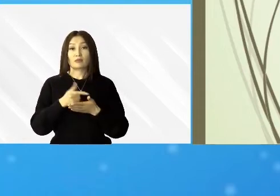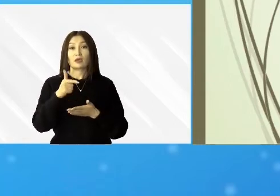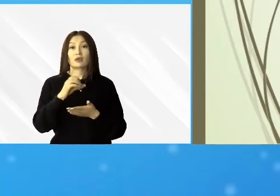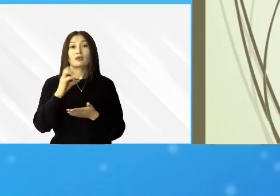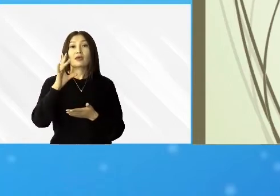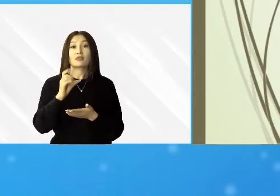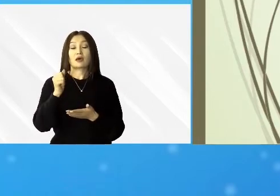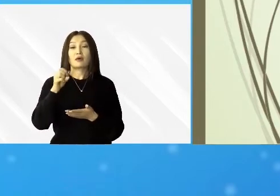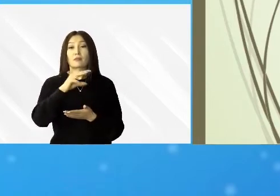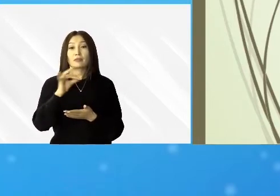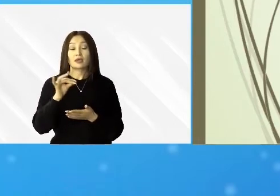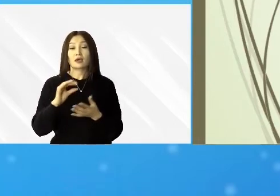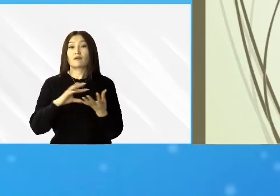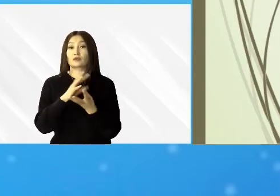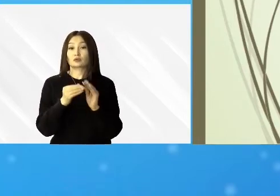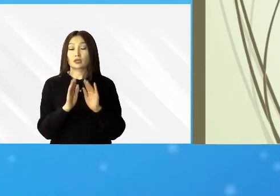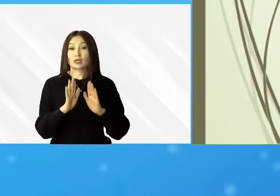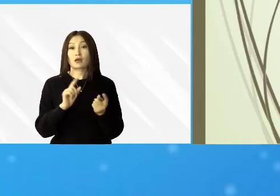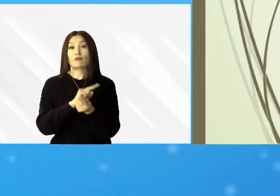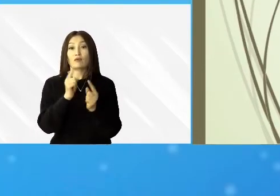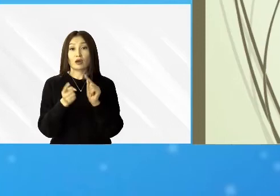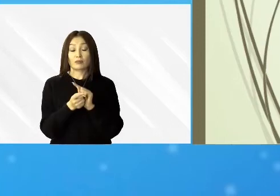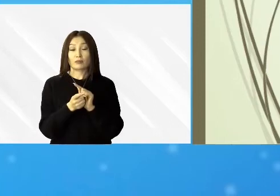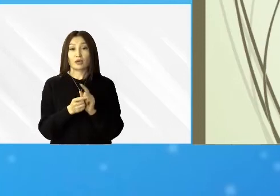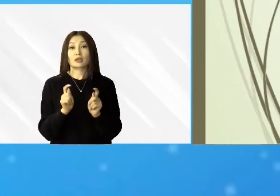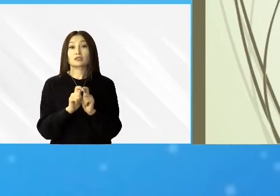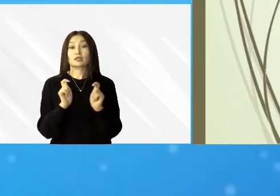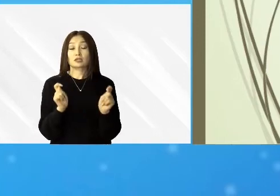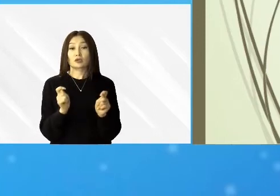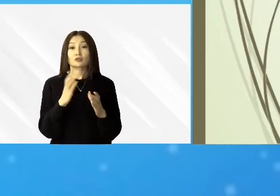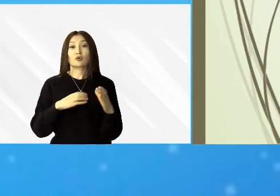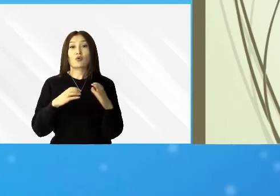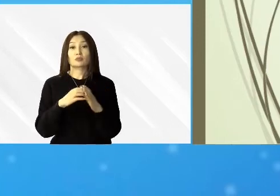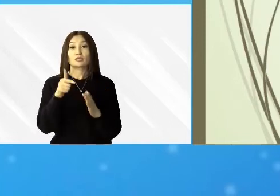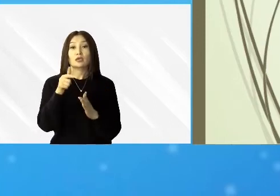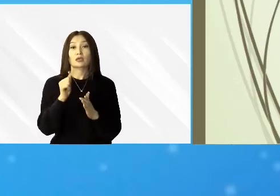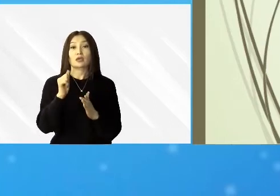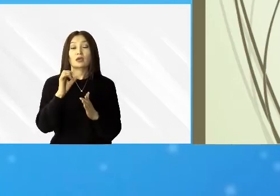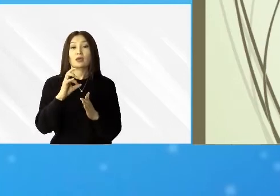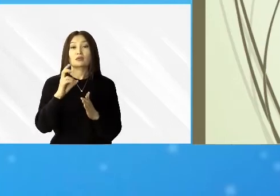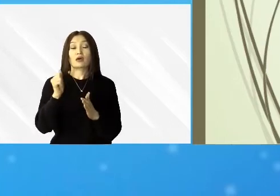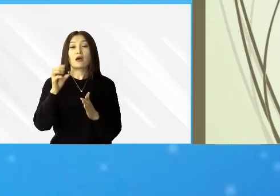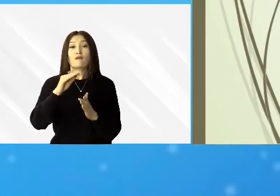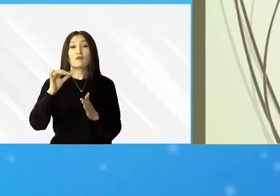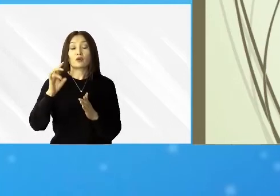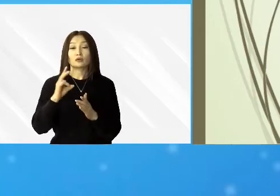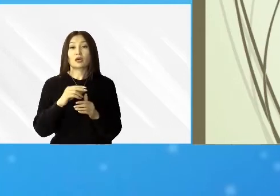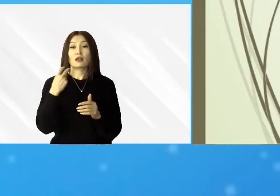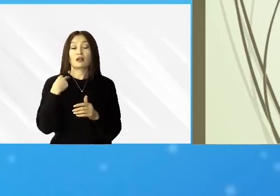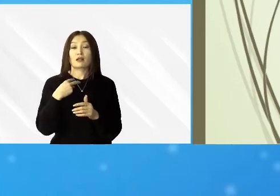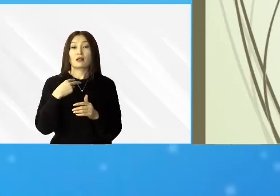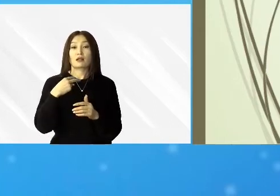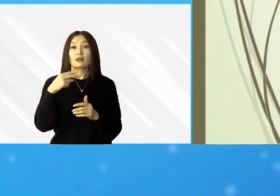генами. В результате такого обмена в популяции создается общий генофонд от латинского